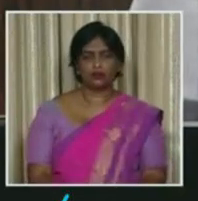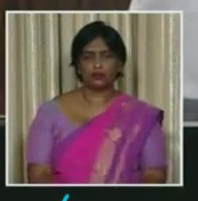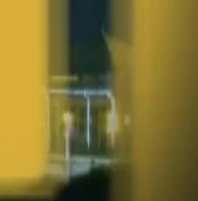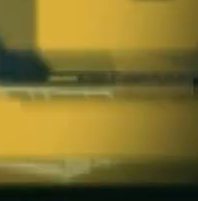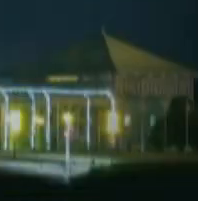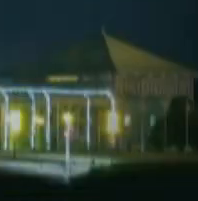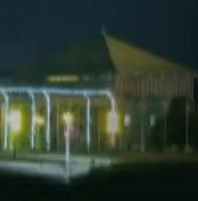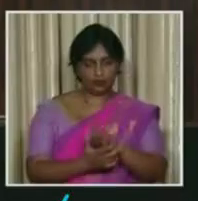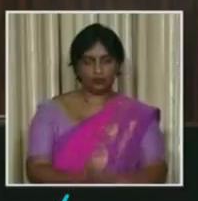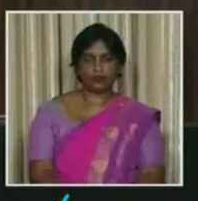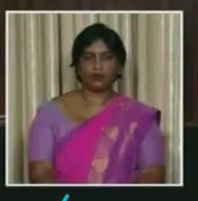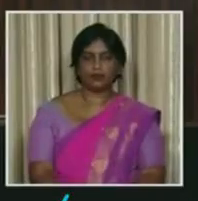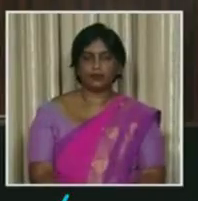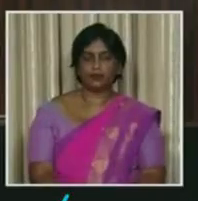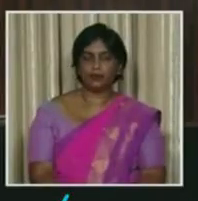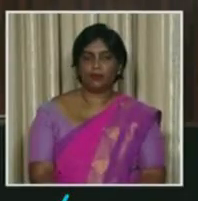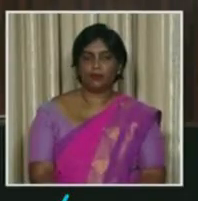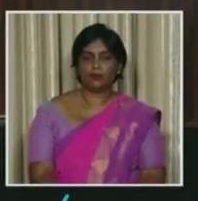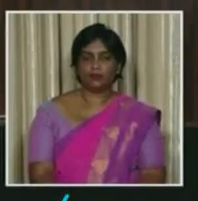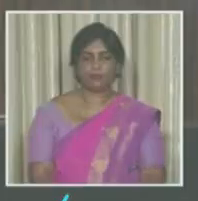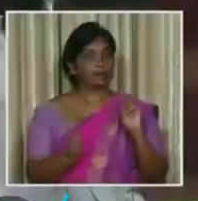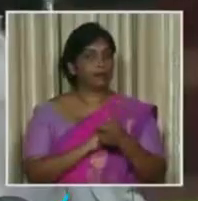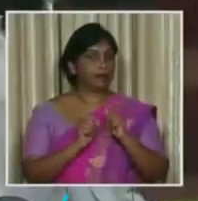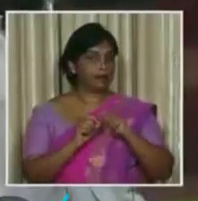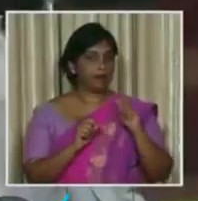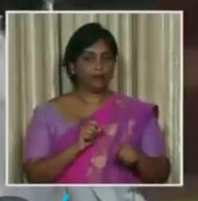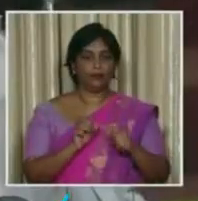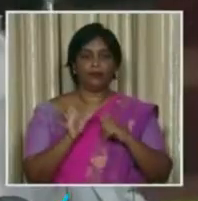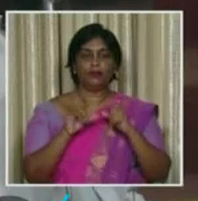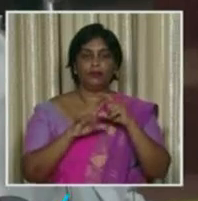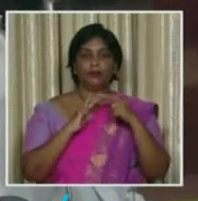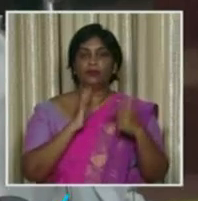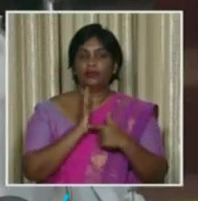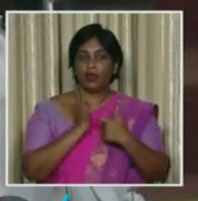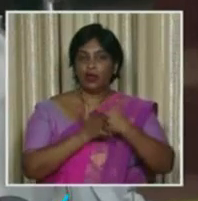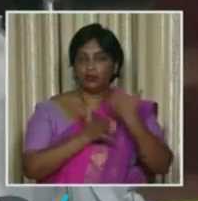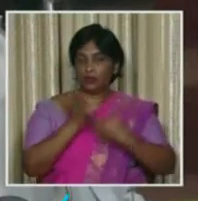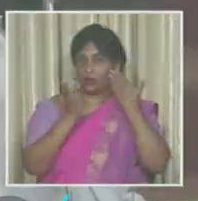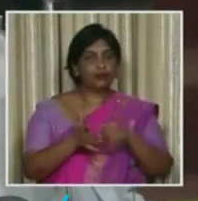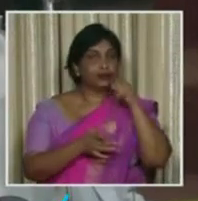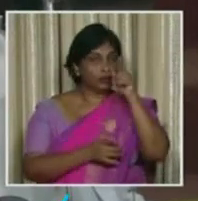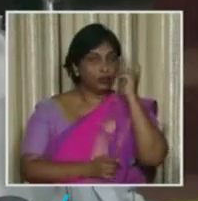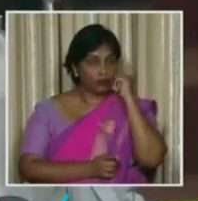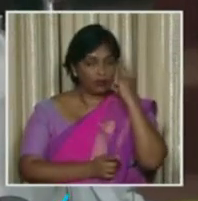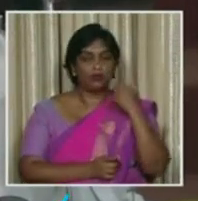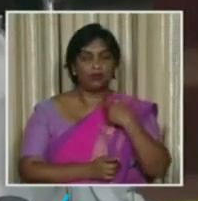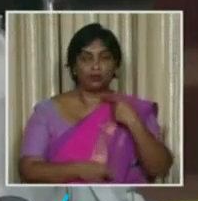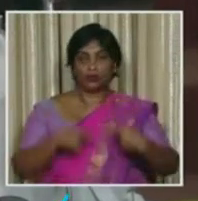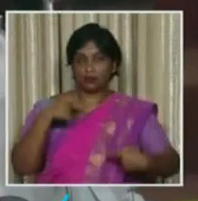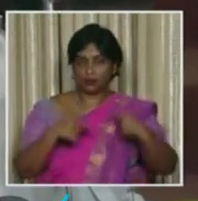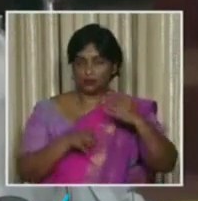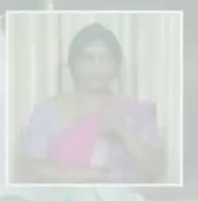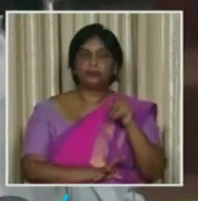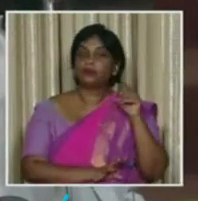ඉදිරිපත් කරන්න. පාලක මණ්ඩලය ගැන ඔඩිට් වාර්තාවක් ඉදිරිපත් කළා කියලා ෆයිනල් රිපෝට් එක. අපි විවාදයක් පැවැත්තුව